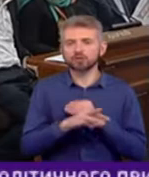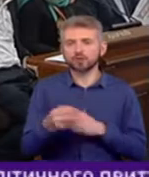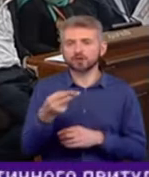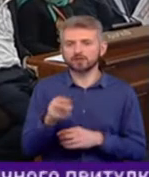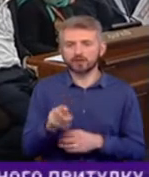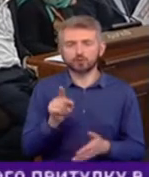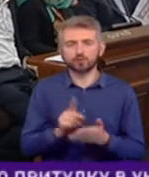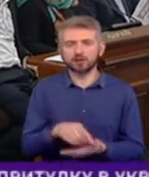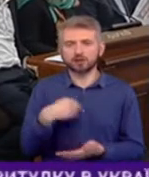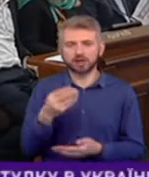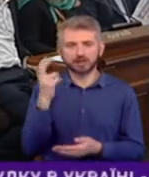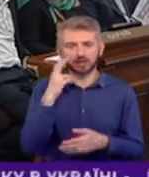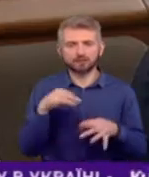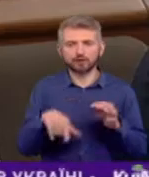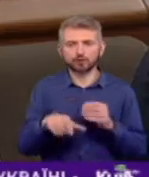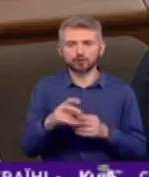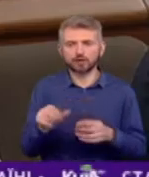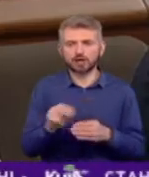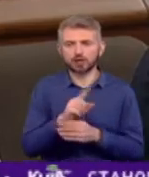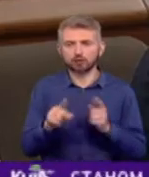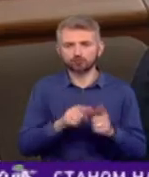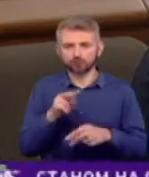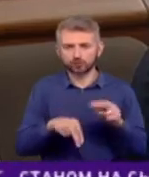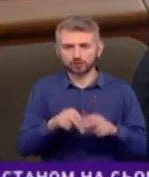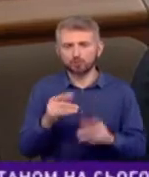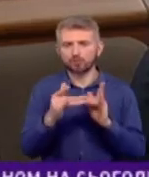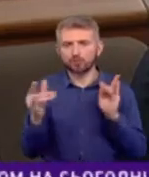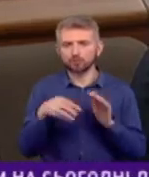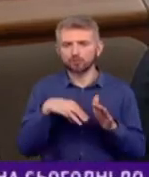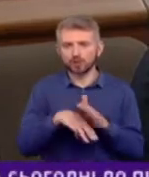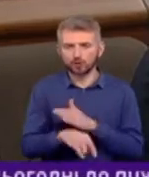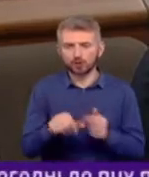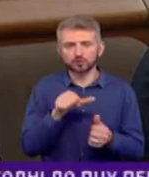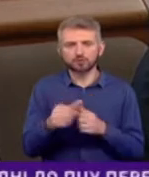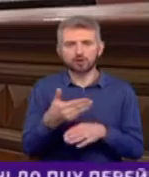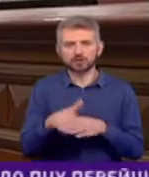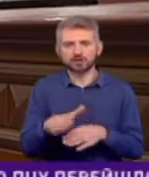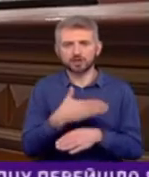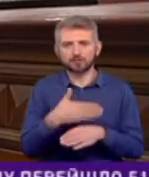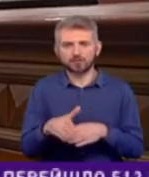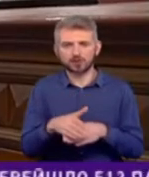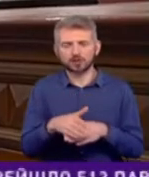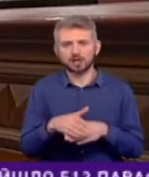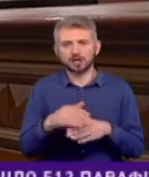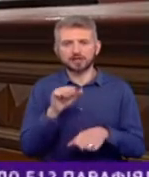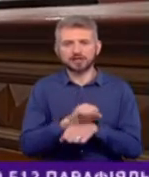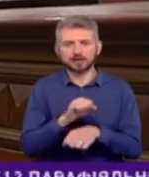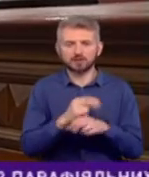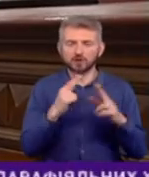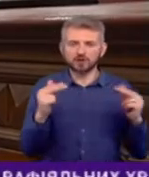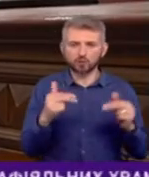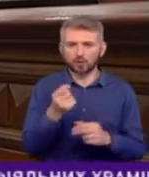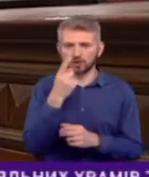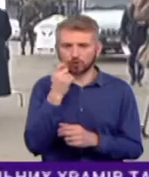євро мають надати Київавтодору на реконструкцію мосту метро, зокрема частини між станціями Дніпро і Гідропарк. Ще 10